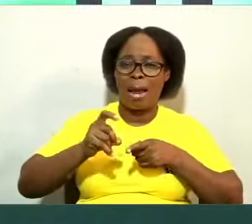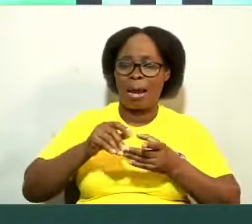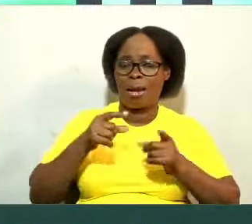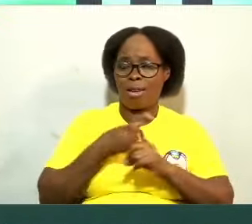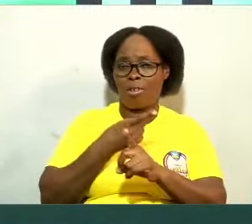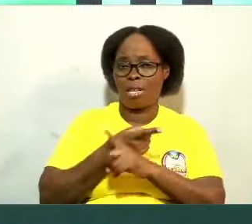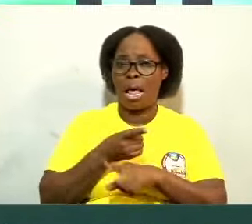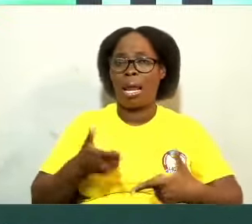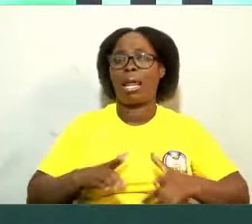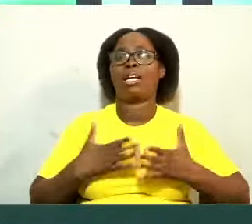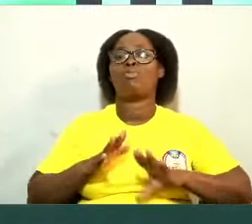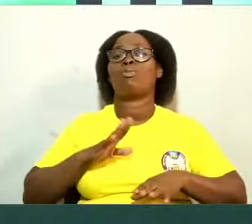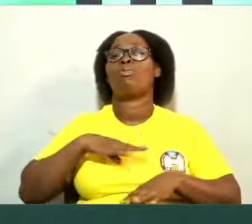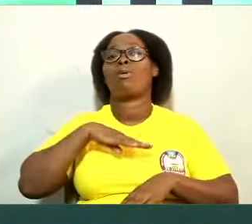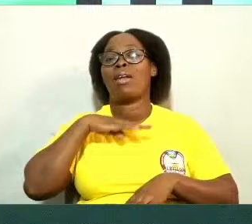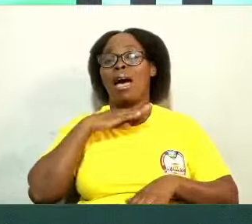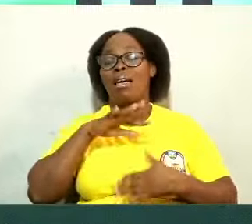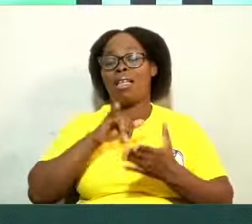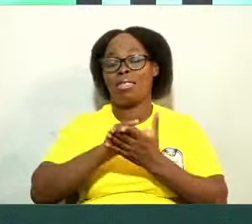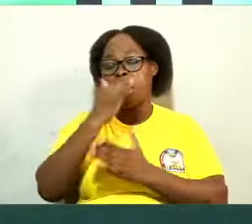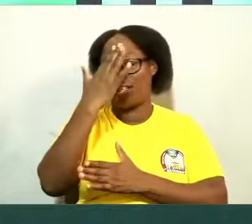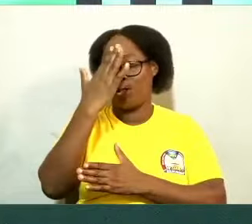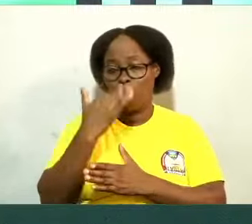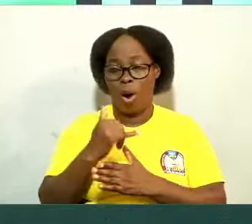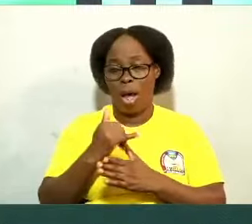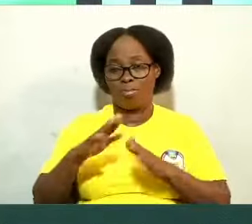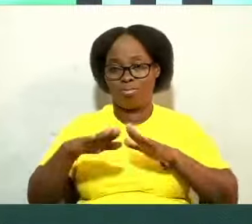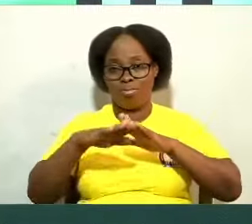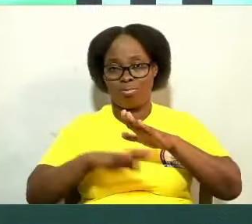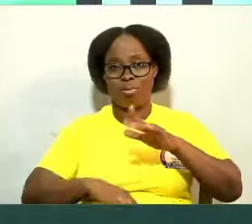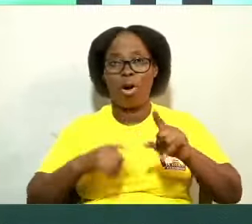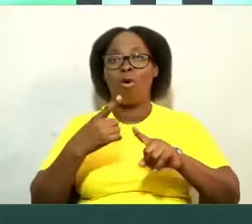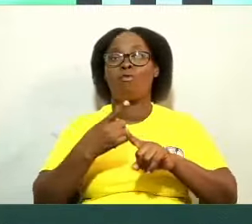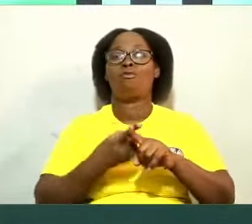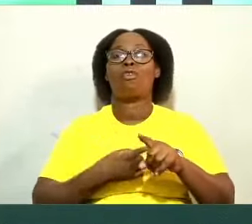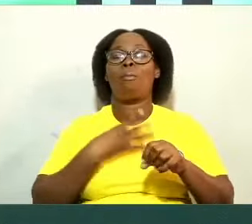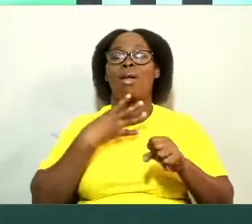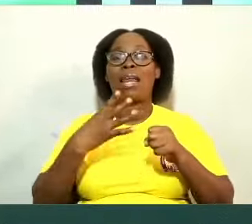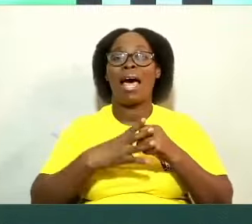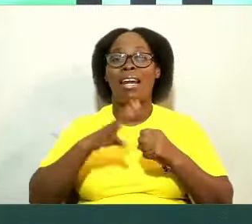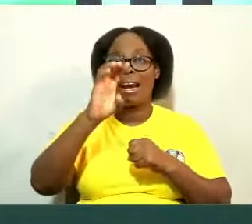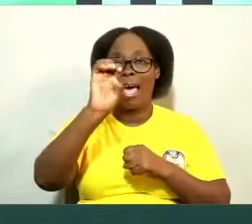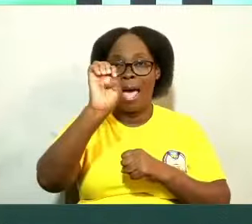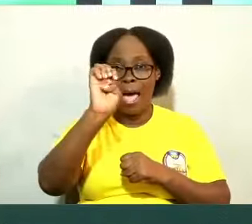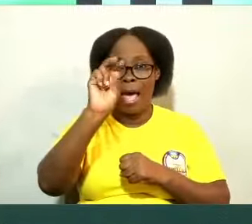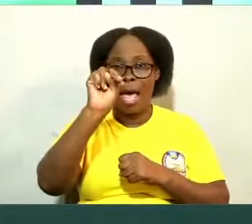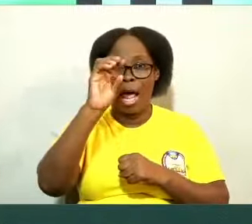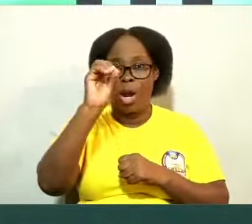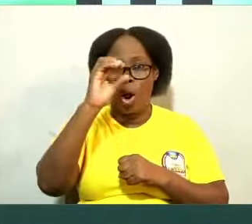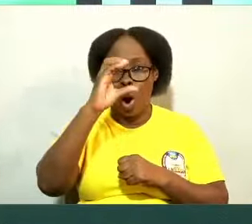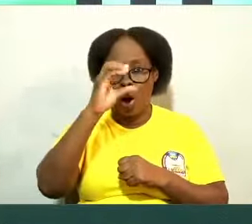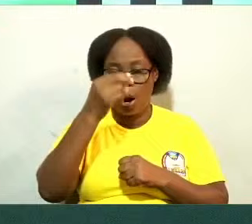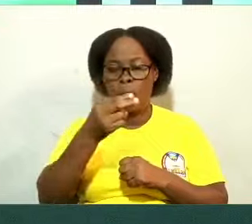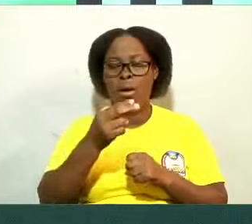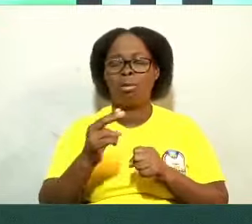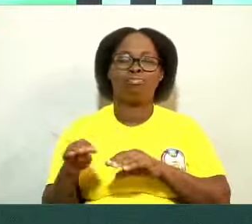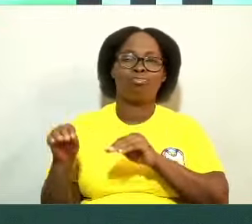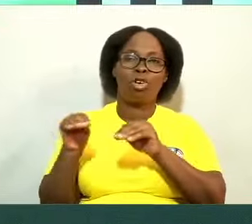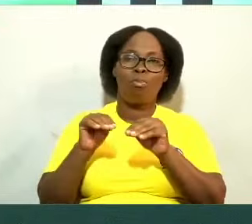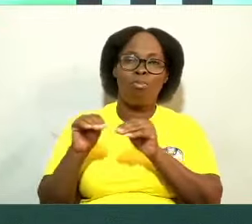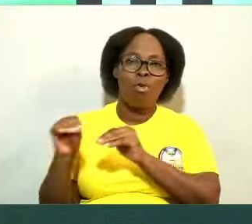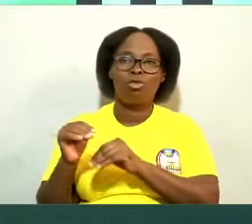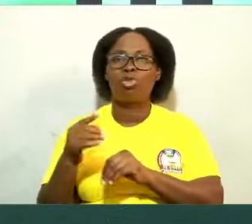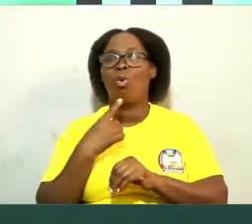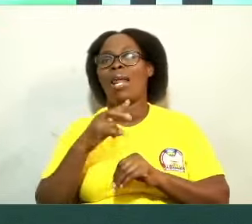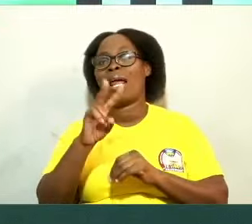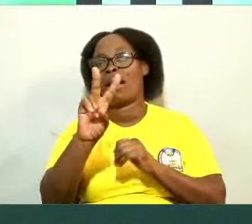wafe. Ndiye akatoa kwenye 900 huko, akarenta 120, akatoka kwenye